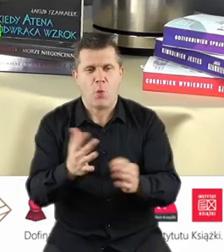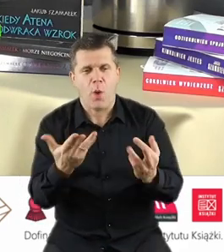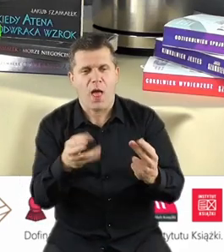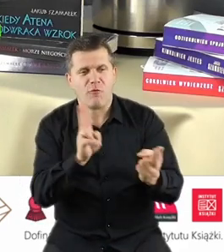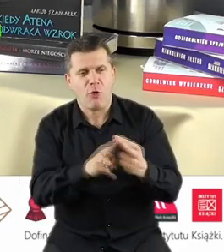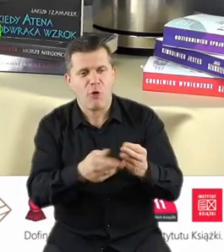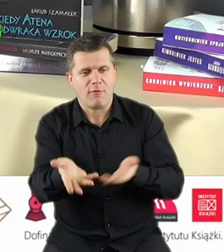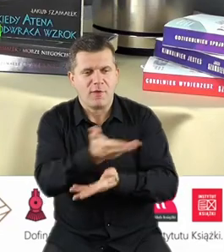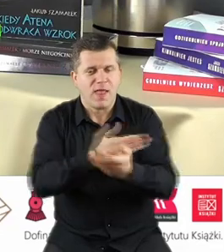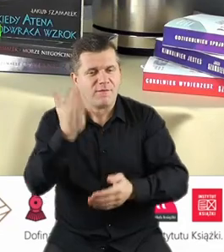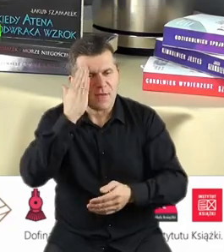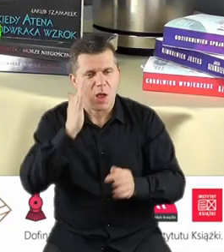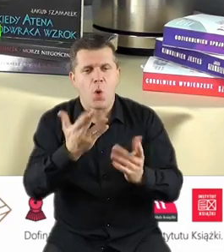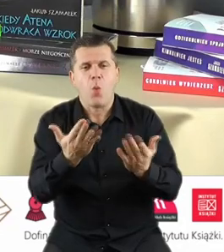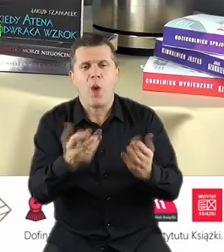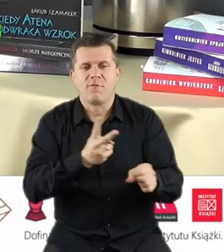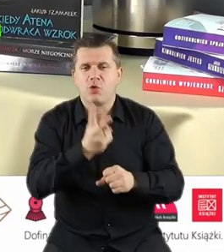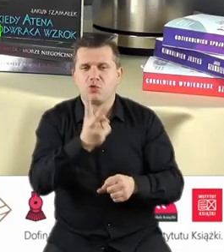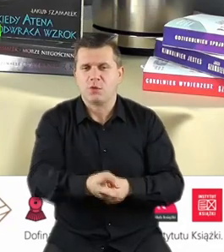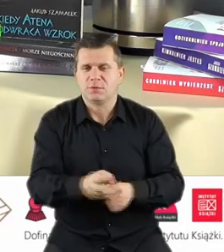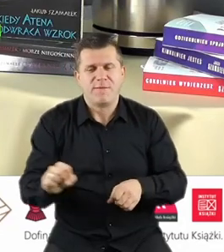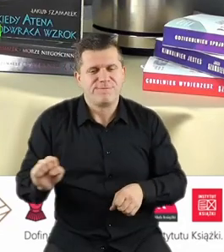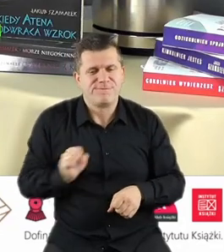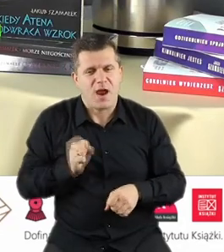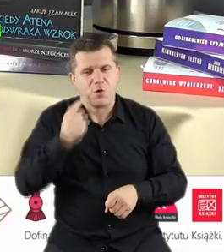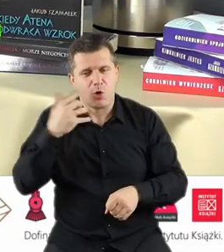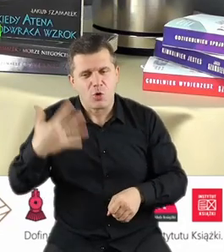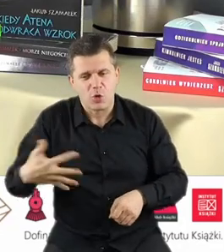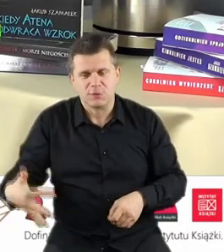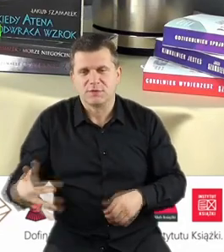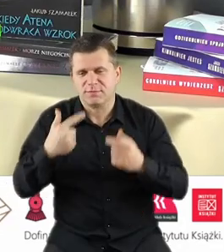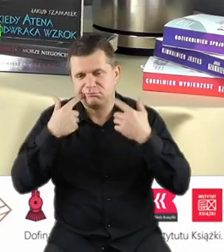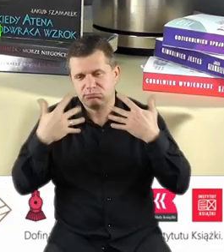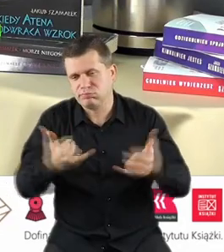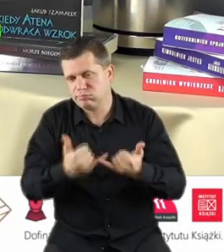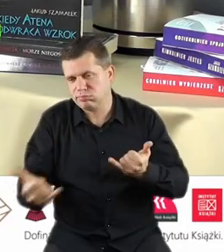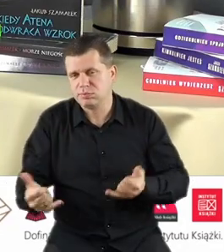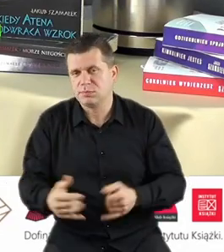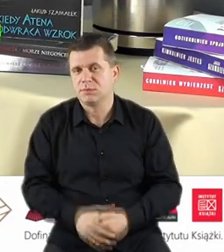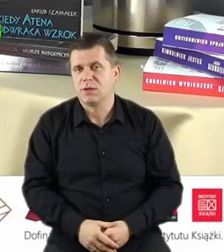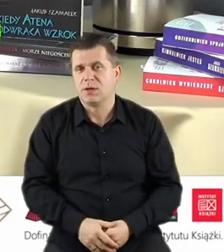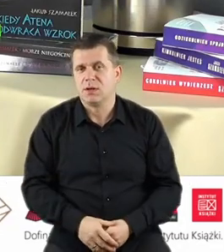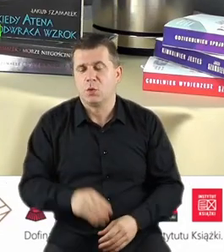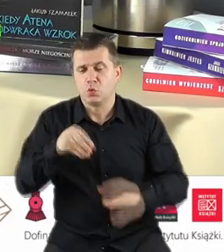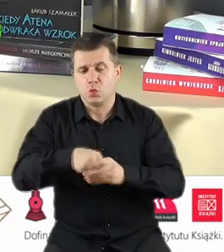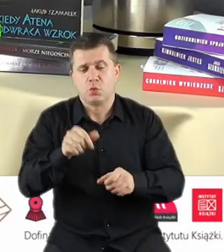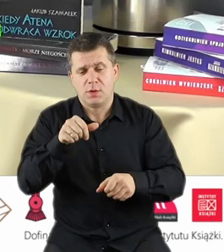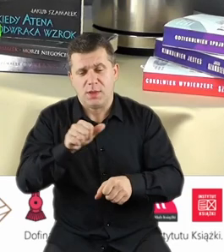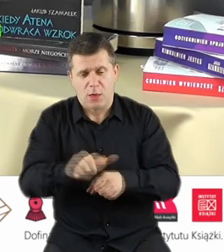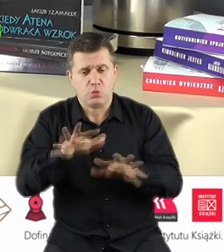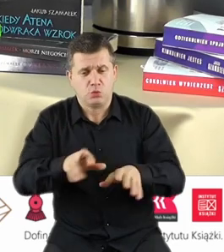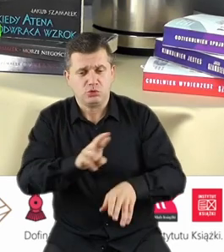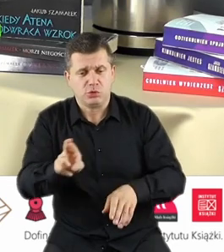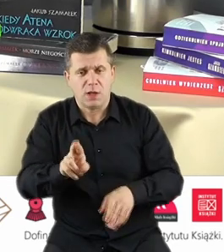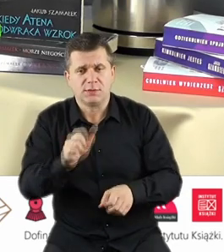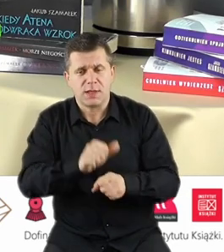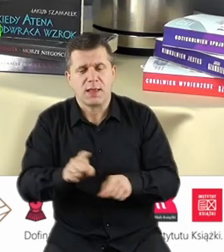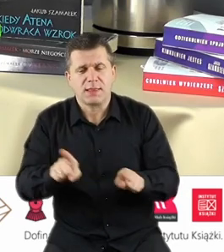łatwo dostępną i fantastyczną rozrywkę, bla, bla, bla. No to jednak jest tutaj dużo rzeczy, o których powinniśmy wiedzieć, które są